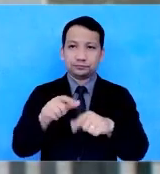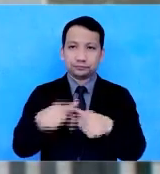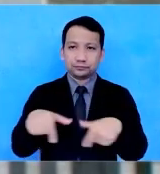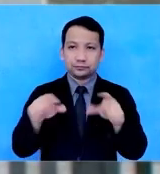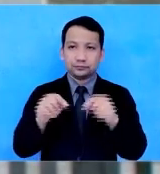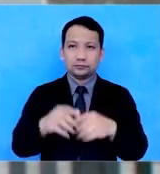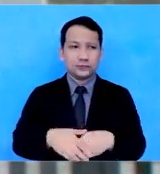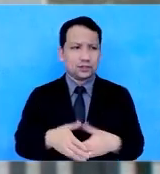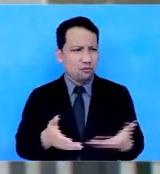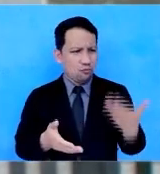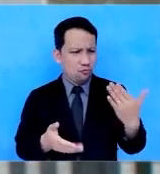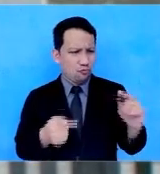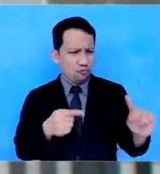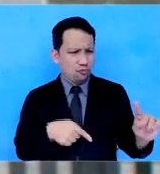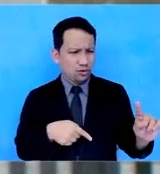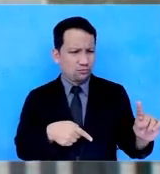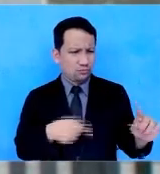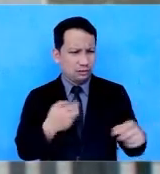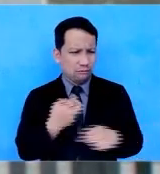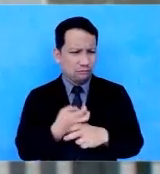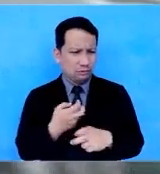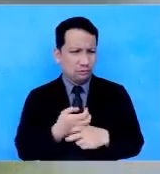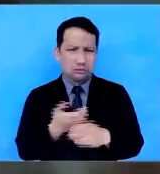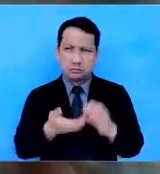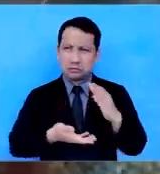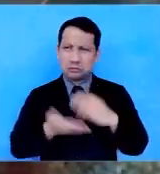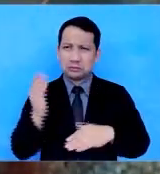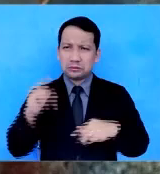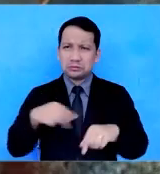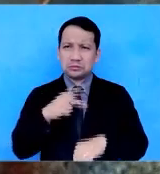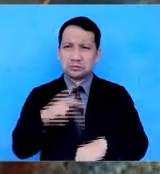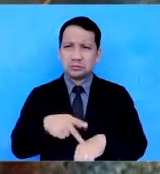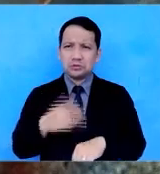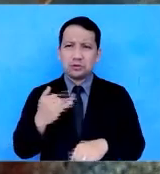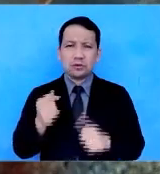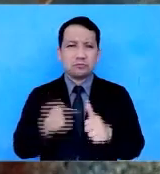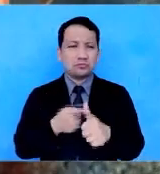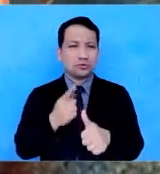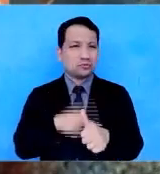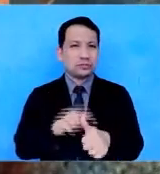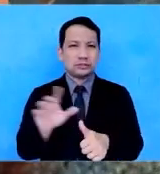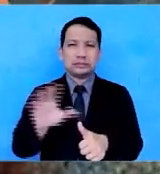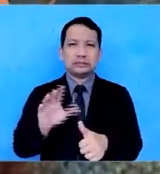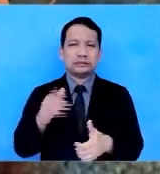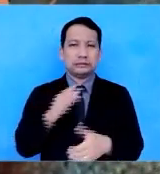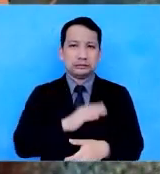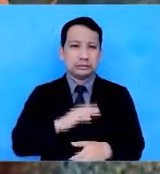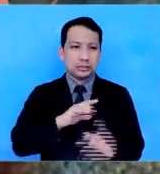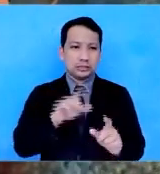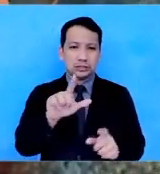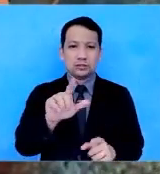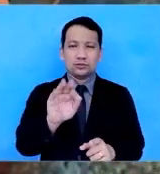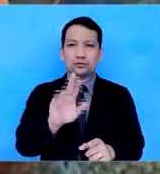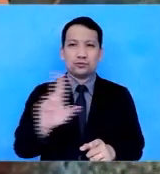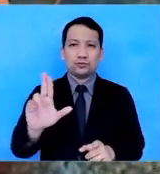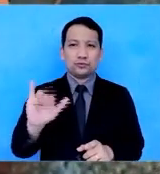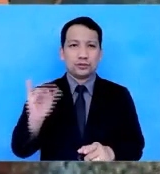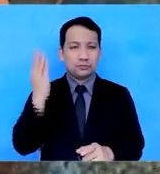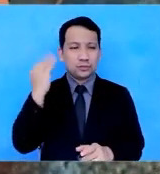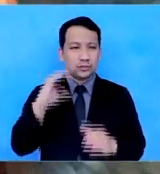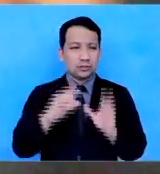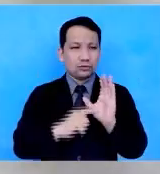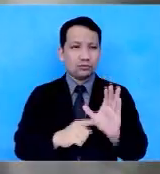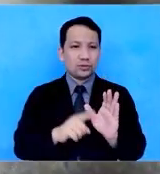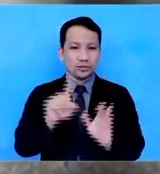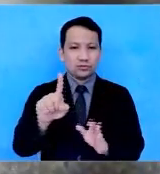Eh, bakit nga ba parang ang hirap silang patalsikin sa bansa? Una po, hindi po ito yung karakter na si Luffy sa kilalang manga comics na